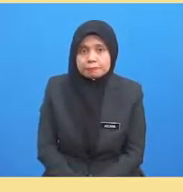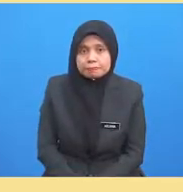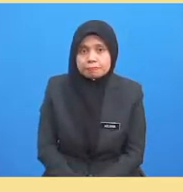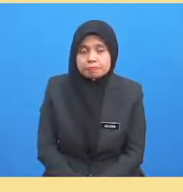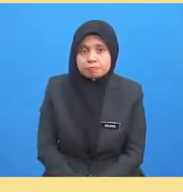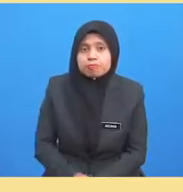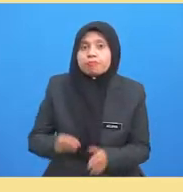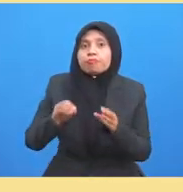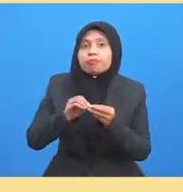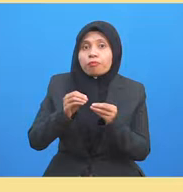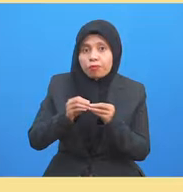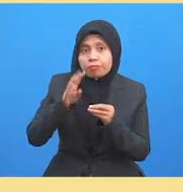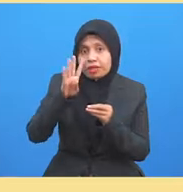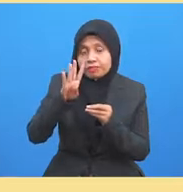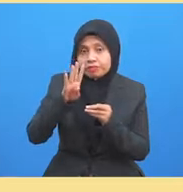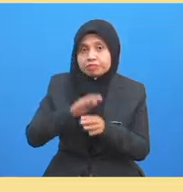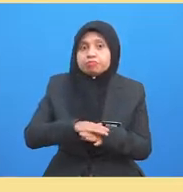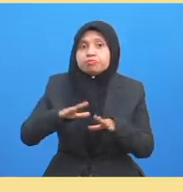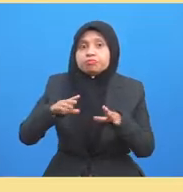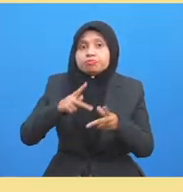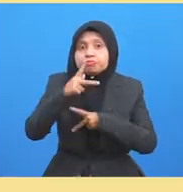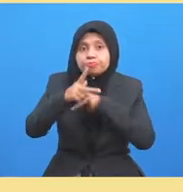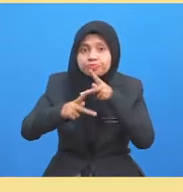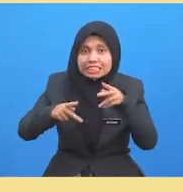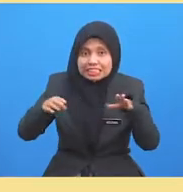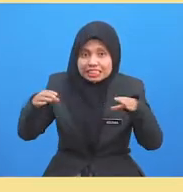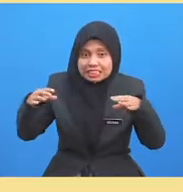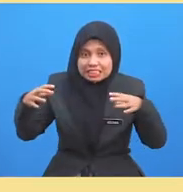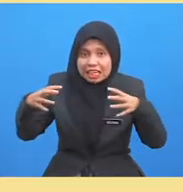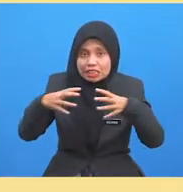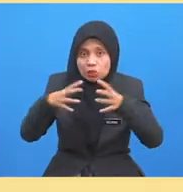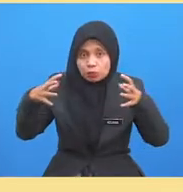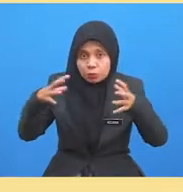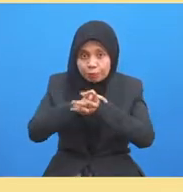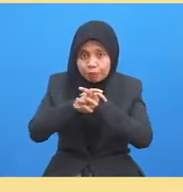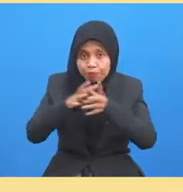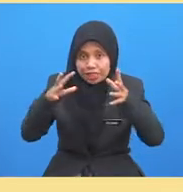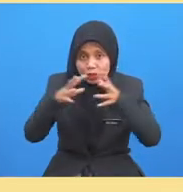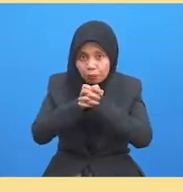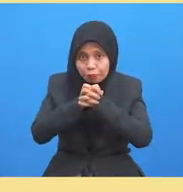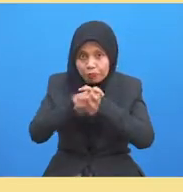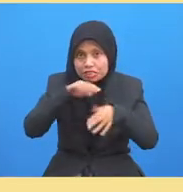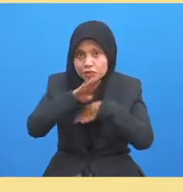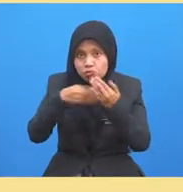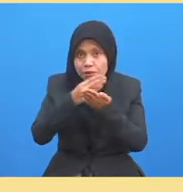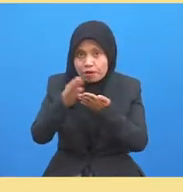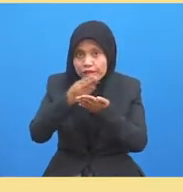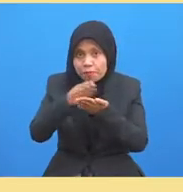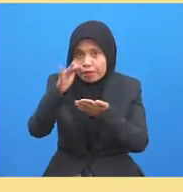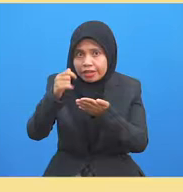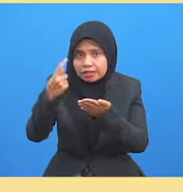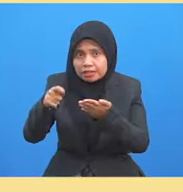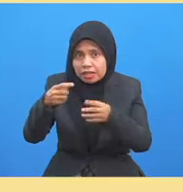Seterusnya, langkah yang keempat, proses mencantum kesemua bahagian-bahagian yang telah dipotong.